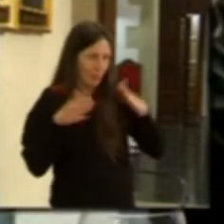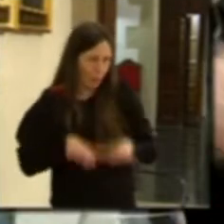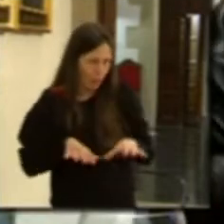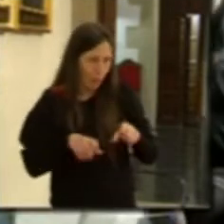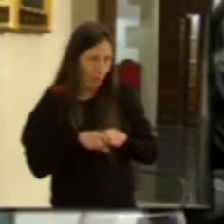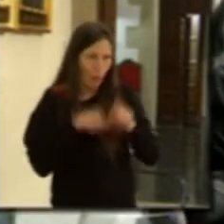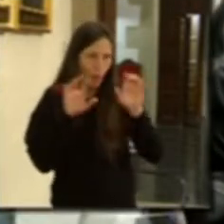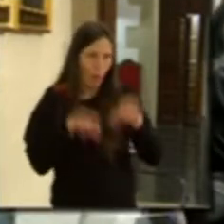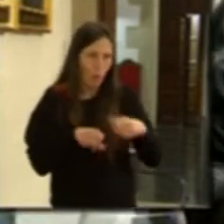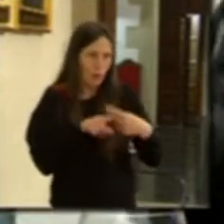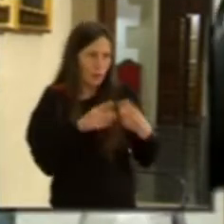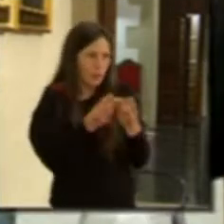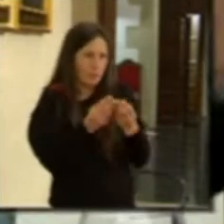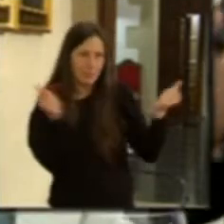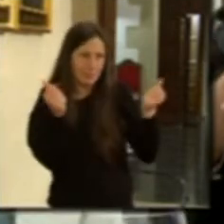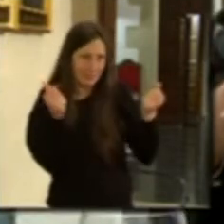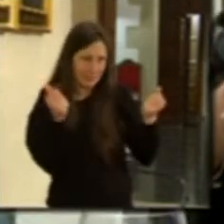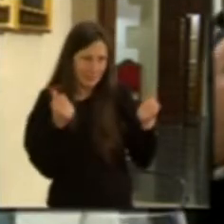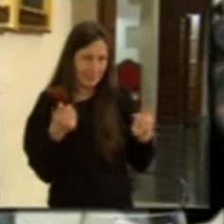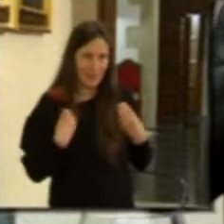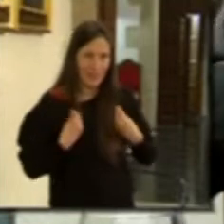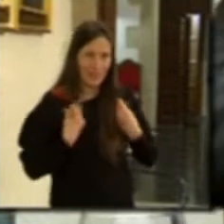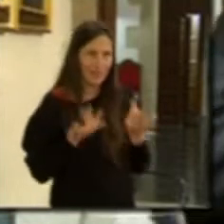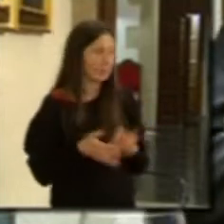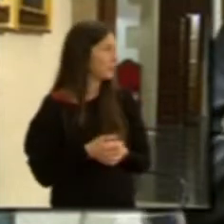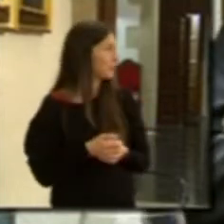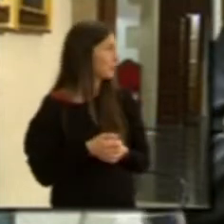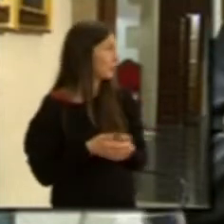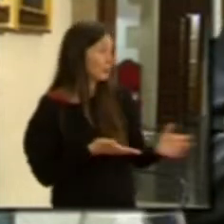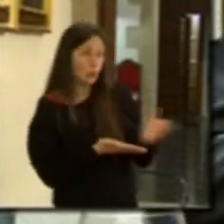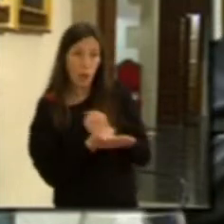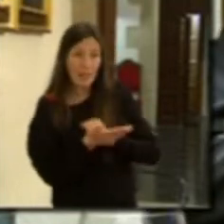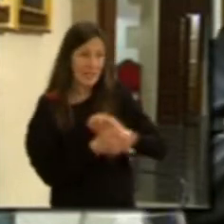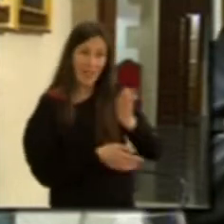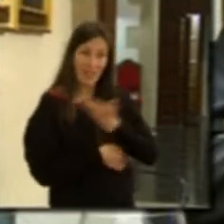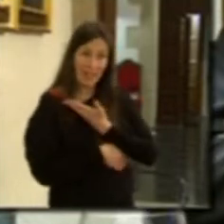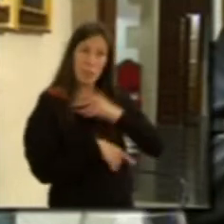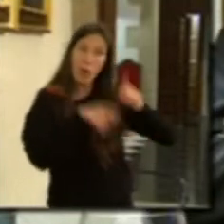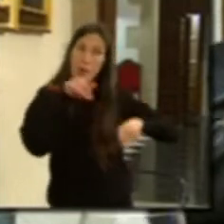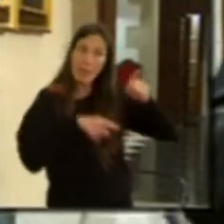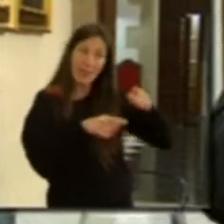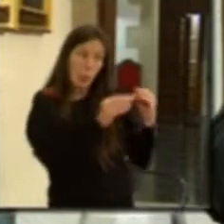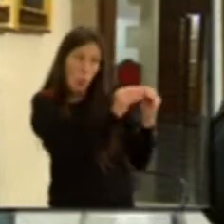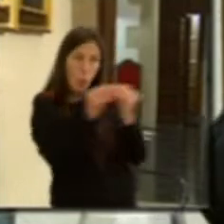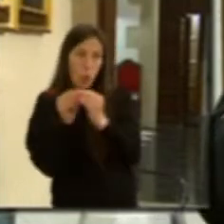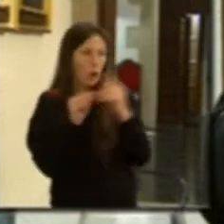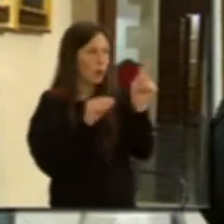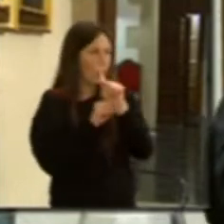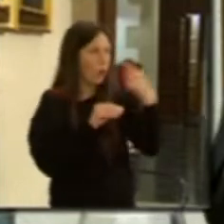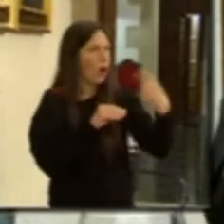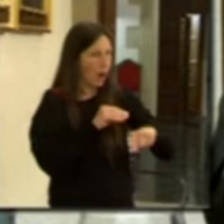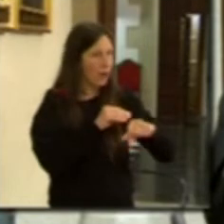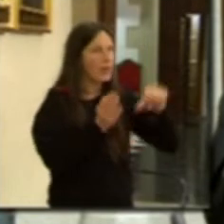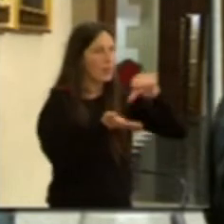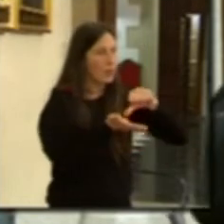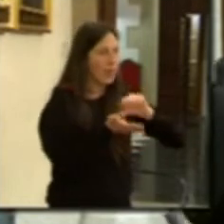desaparegut. Totes les ciutats s'han estat afectades de la mateixa manera? La resposta és que no. Hi ha hagut ciutats més afectades